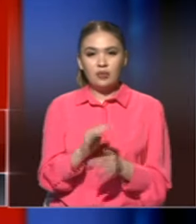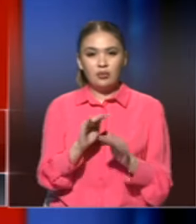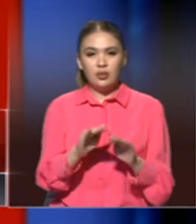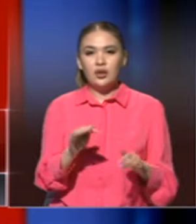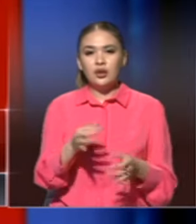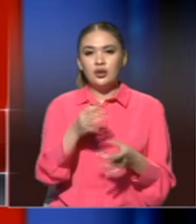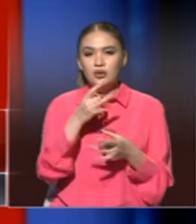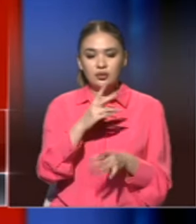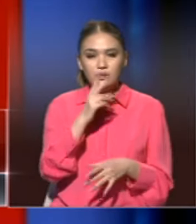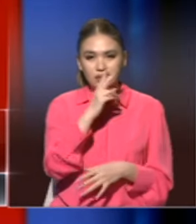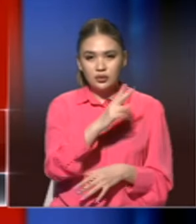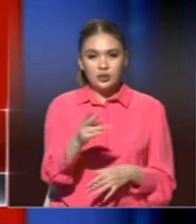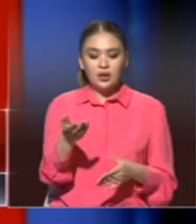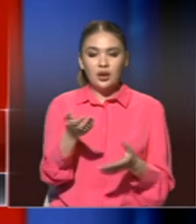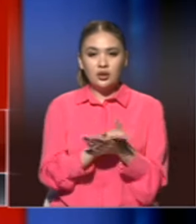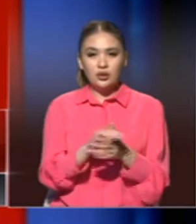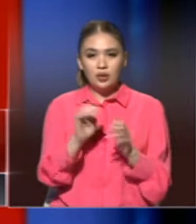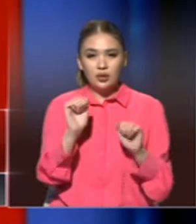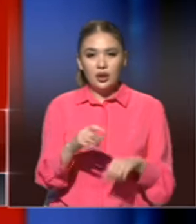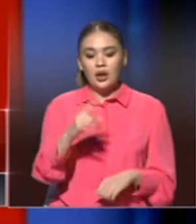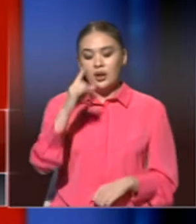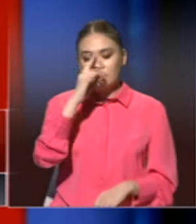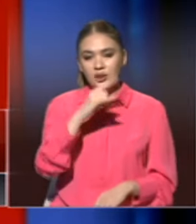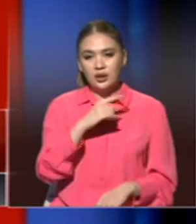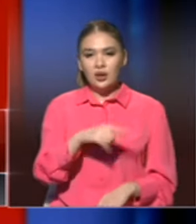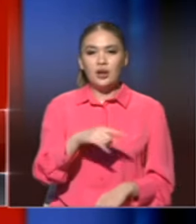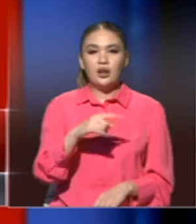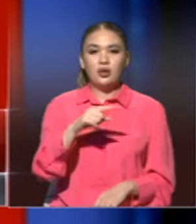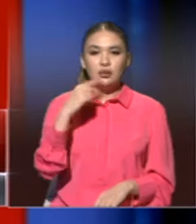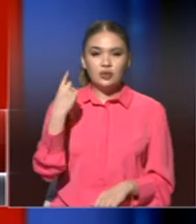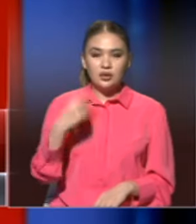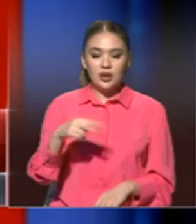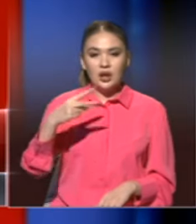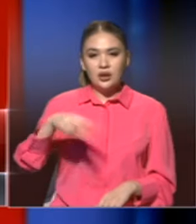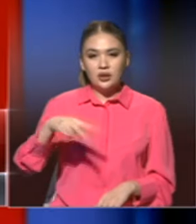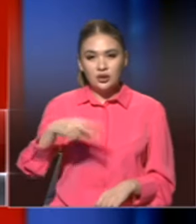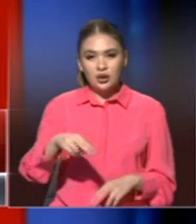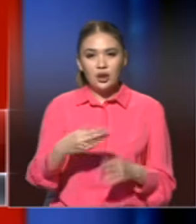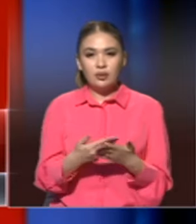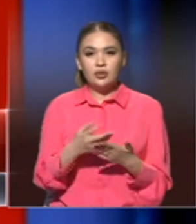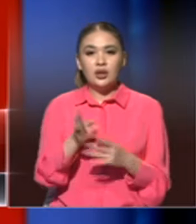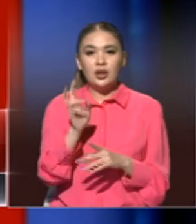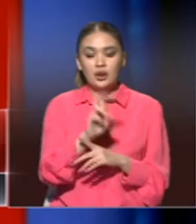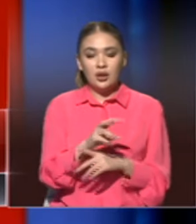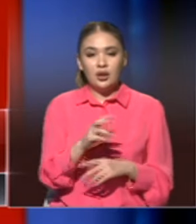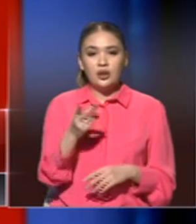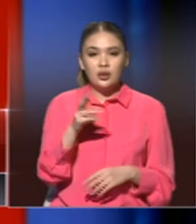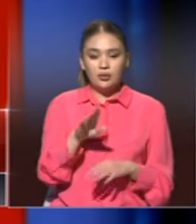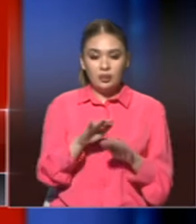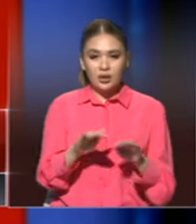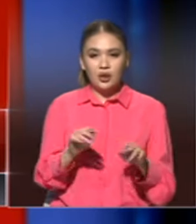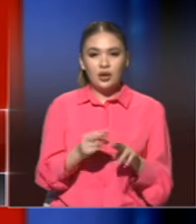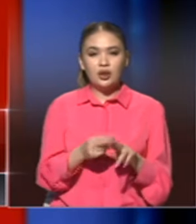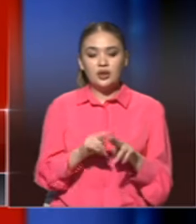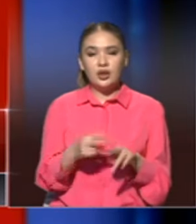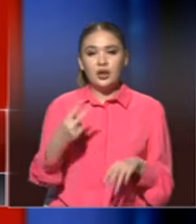алады. Қазақ тілі мен әдебиеті және орыс тілі мен әдебиеті пәніне баратын балалар үшін әдебиет пәні